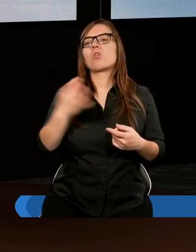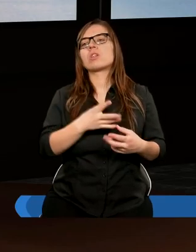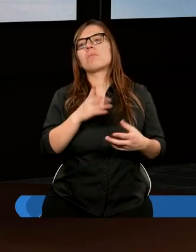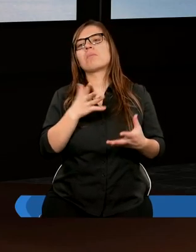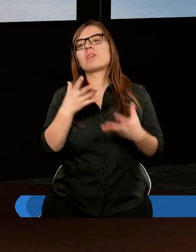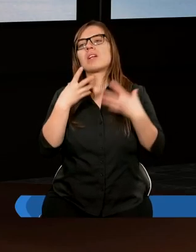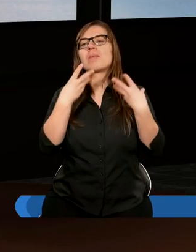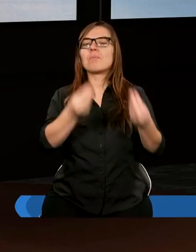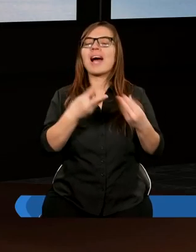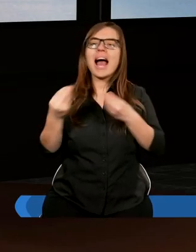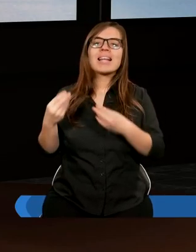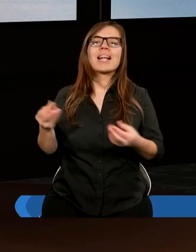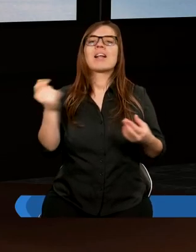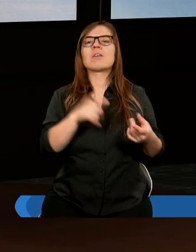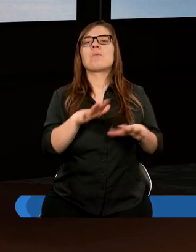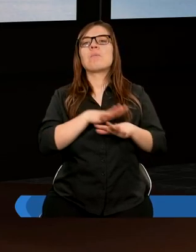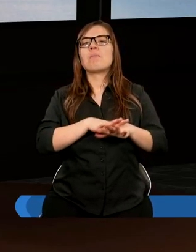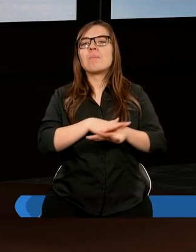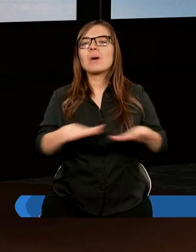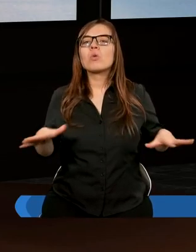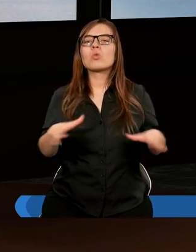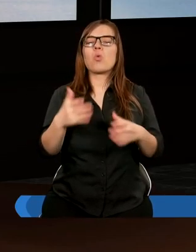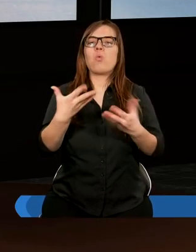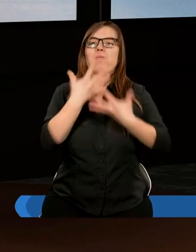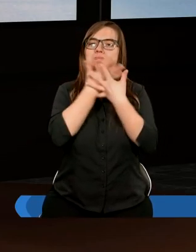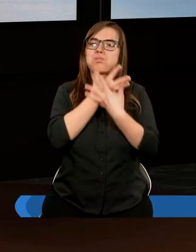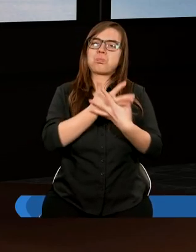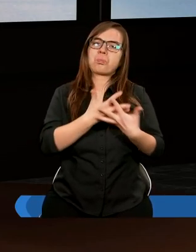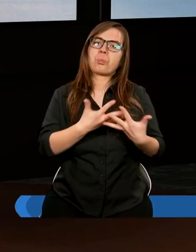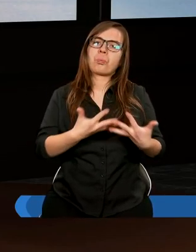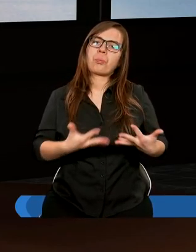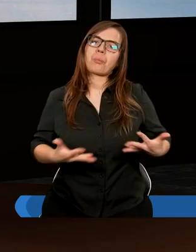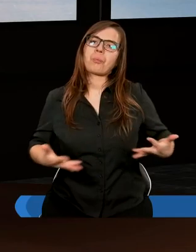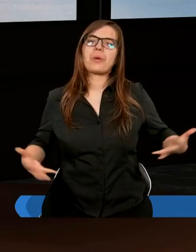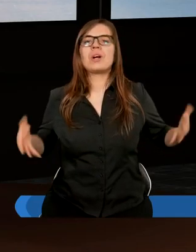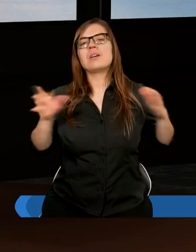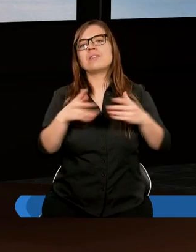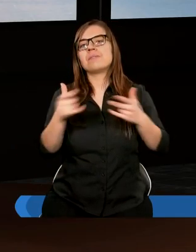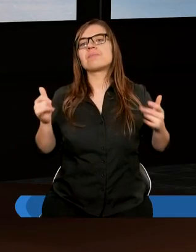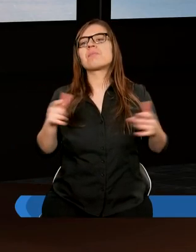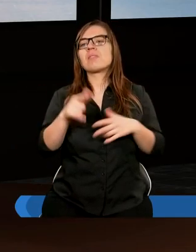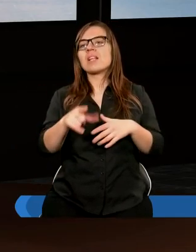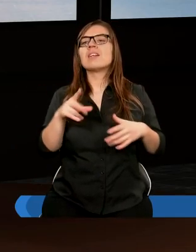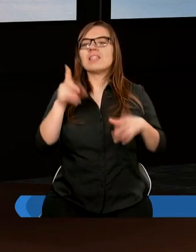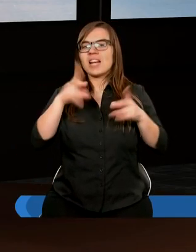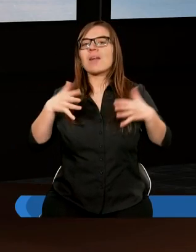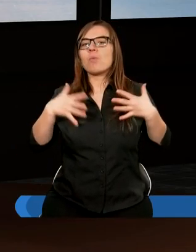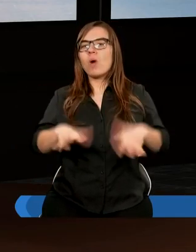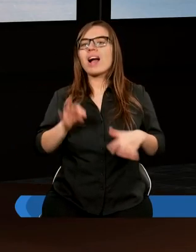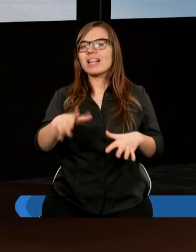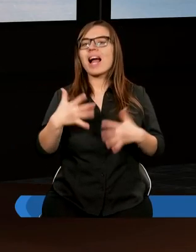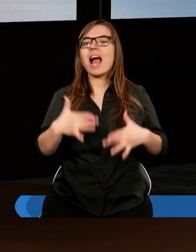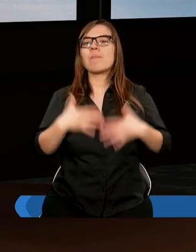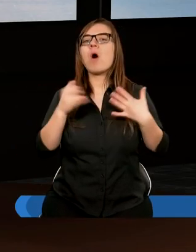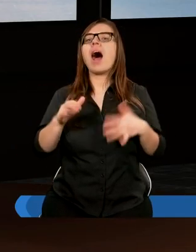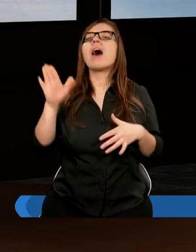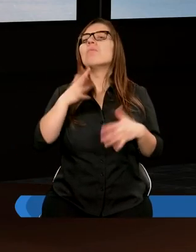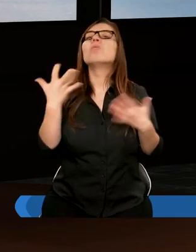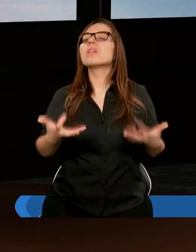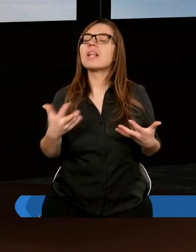pozostawić stół, bo trzeba wszystkim dać prezenty. No i niestety ulegamy takim emocjom, a Bóg